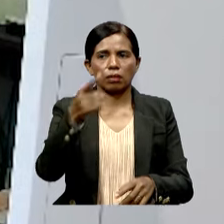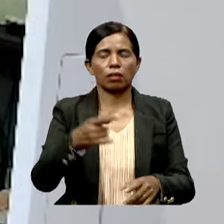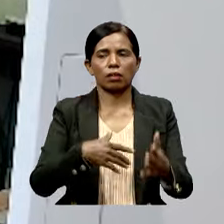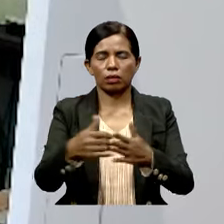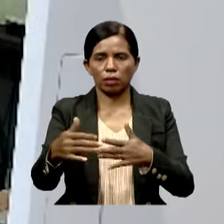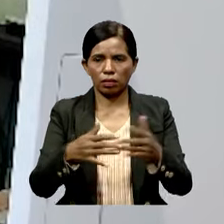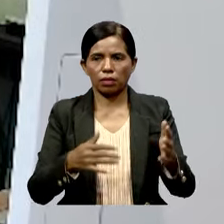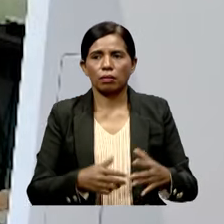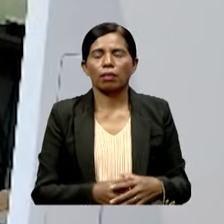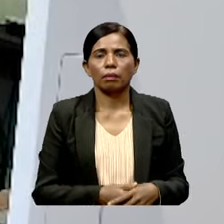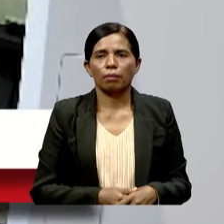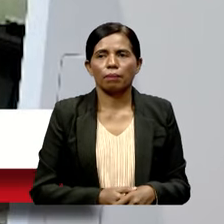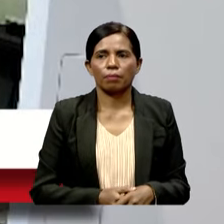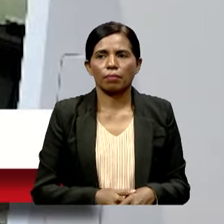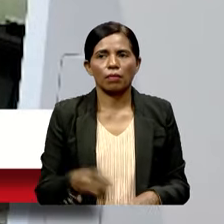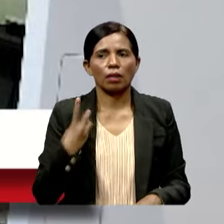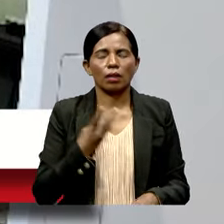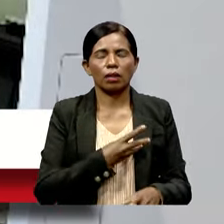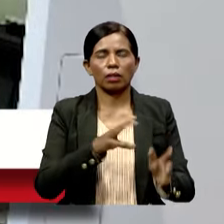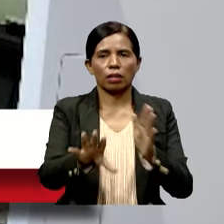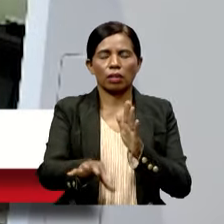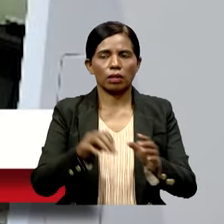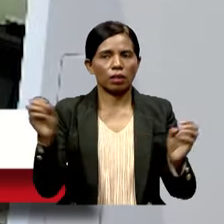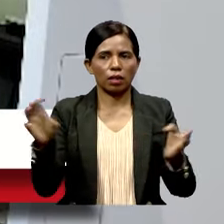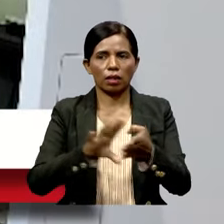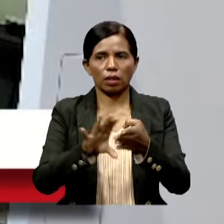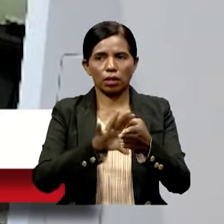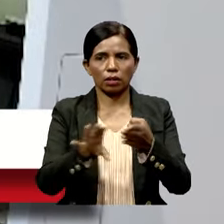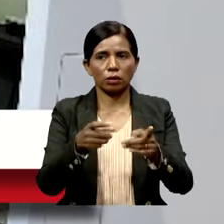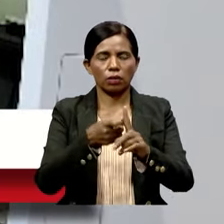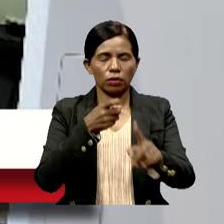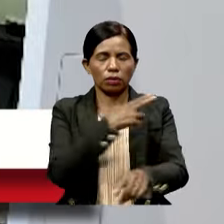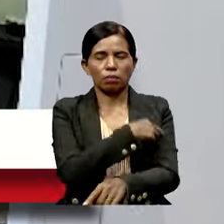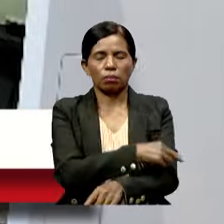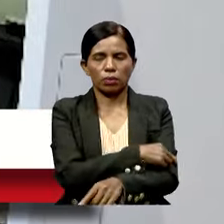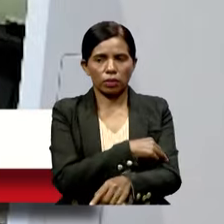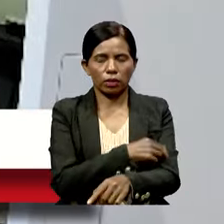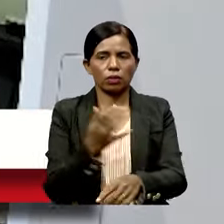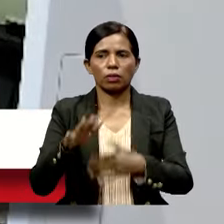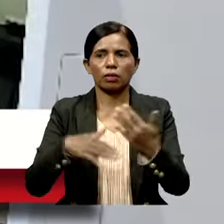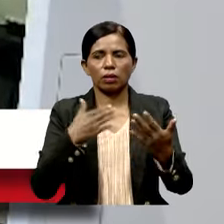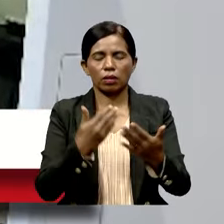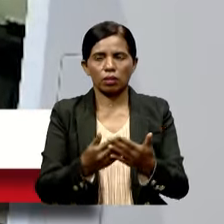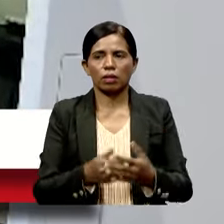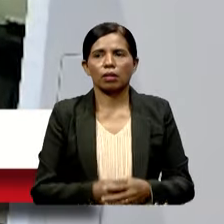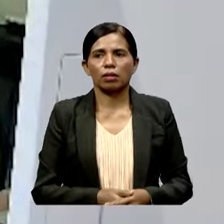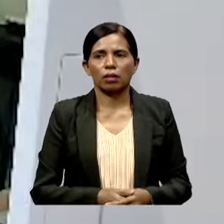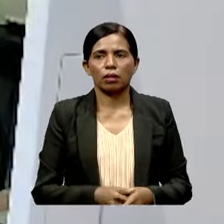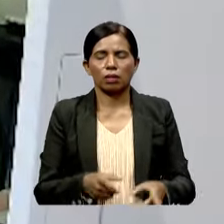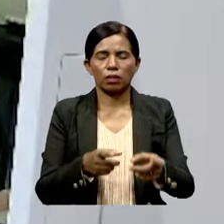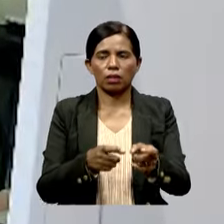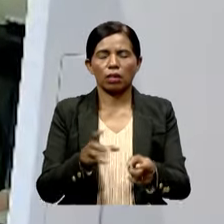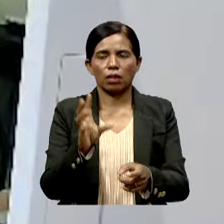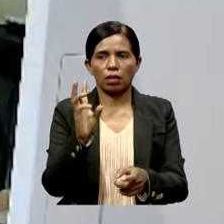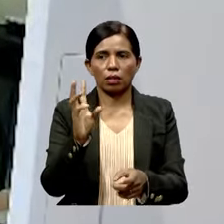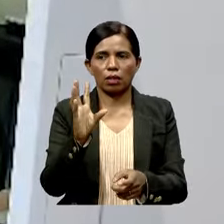barak ita heta lahetan pedido husi a nivel facilidade exemplo ihane nespira siringa 60 mili